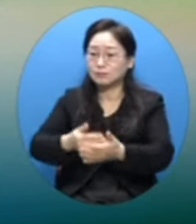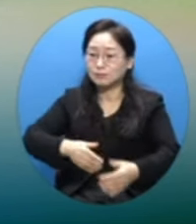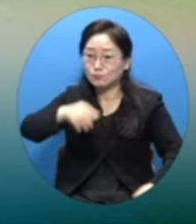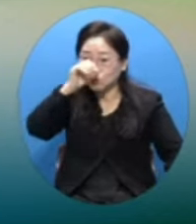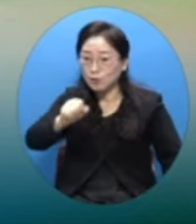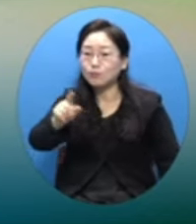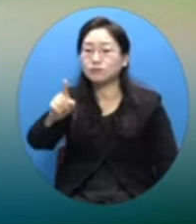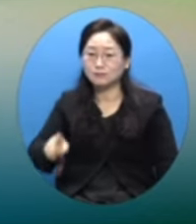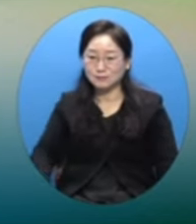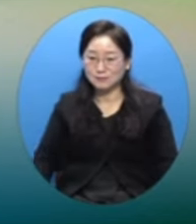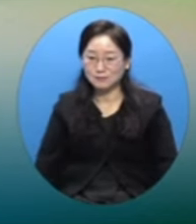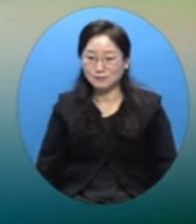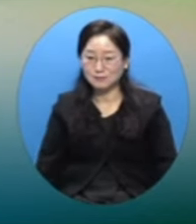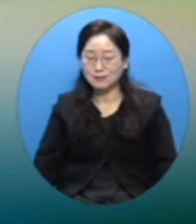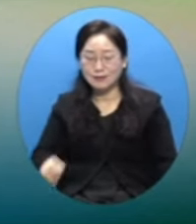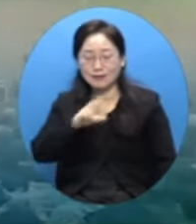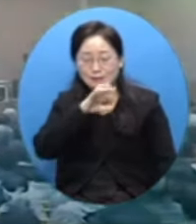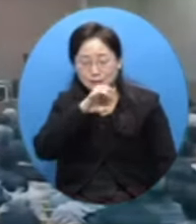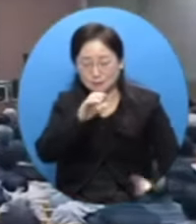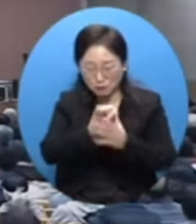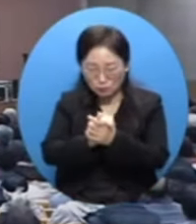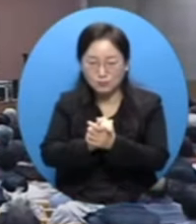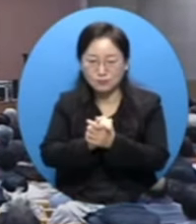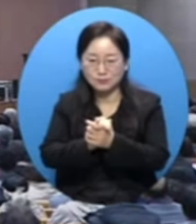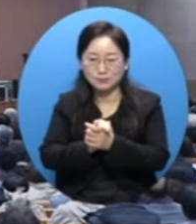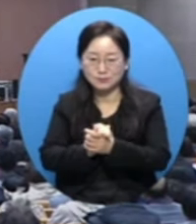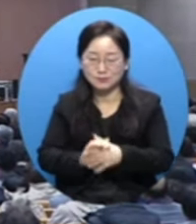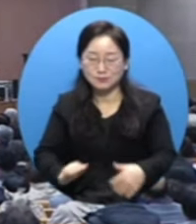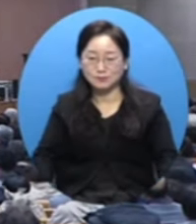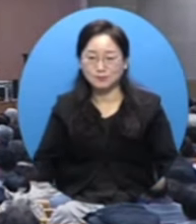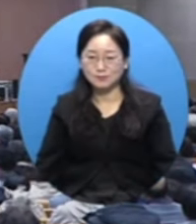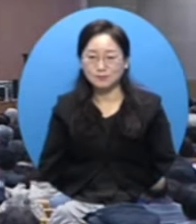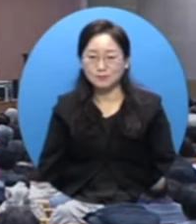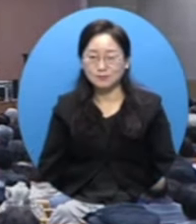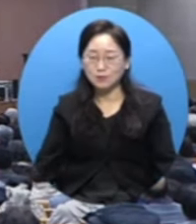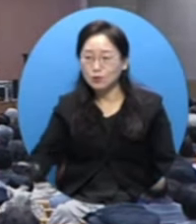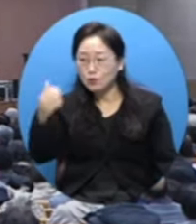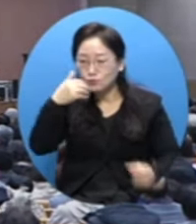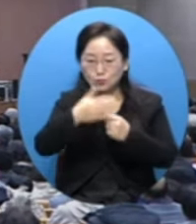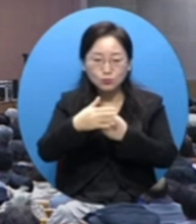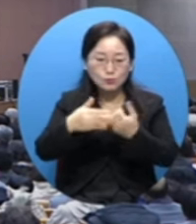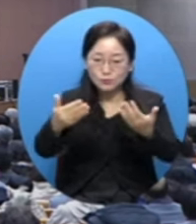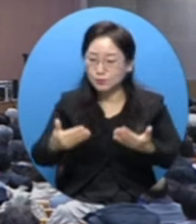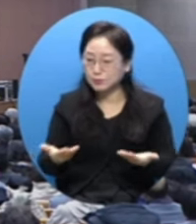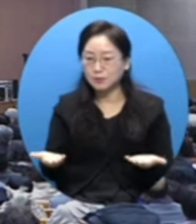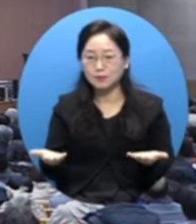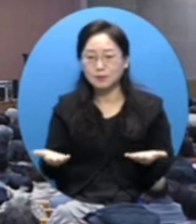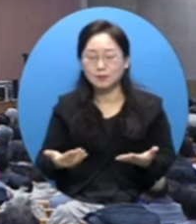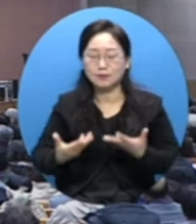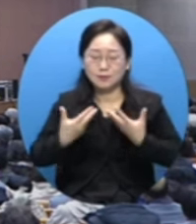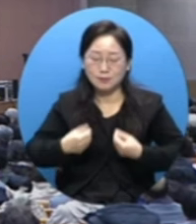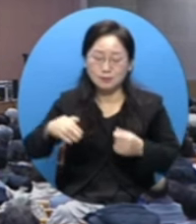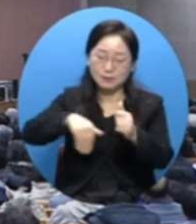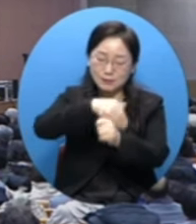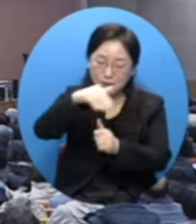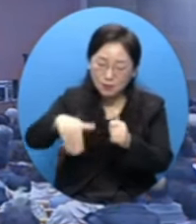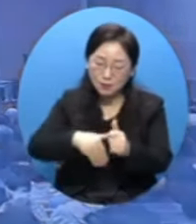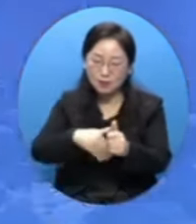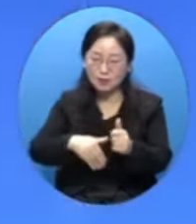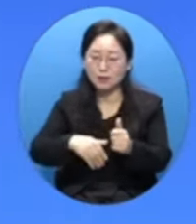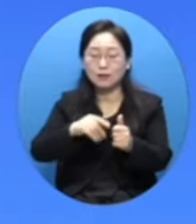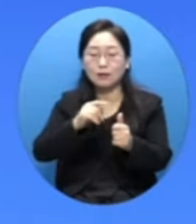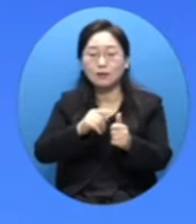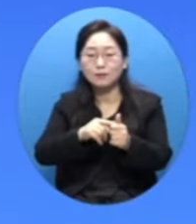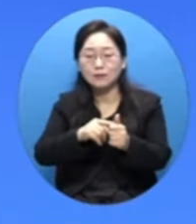돌려주셔야 하는 것이 아닌가요? 원망의 기도를 하기도 했습니다. 아무도 돌보지 않는 곳에서 그 절망적인 상황에서 그를 품어준